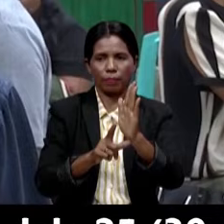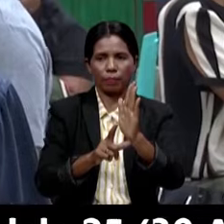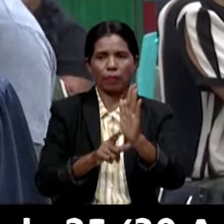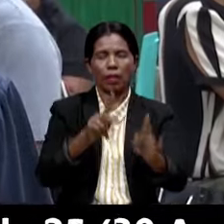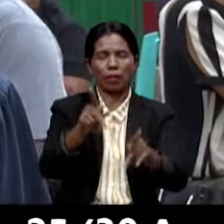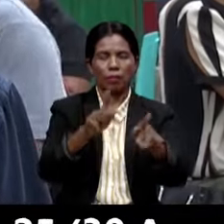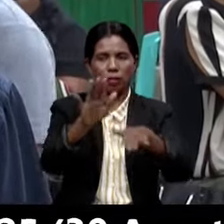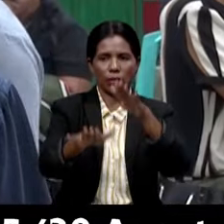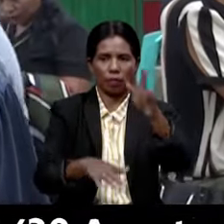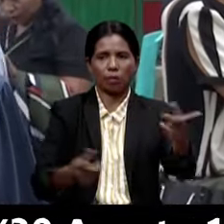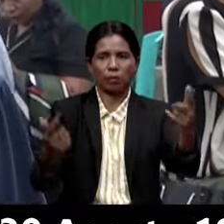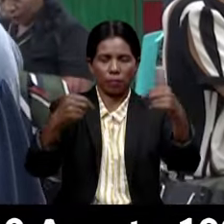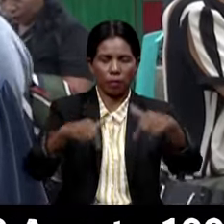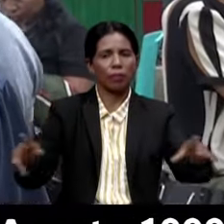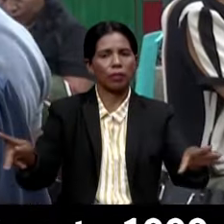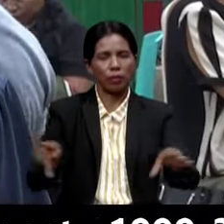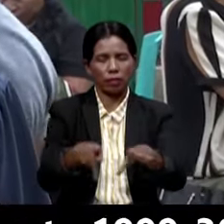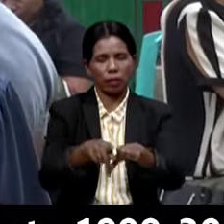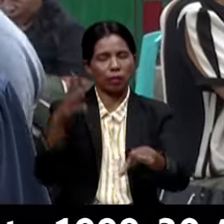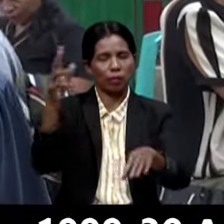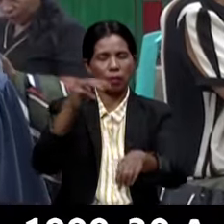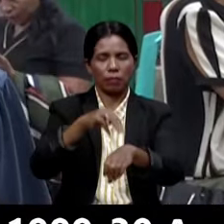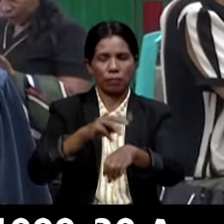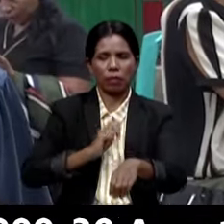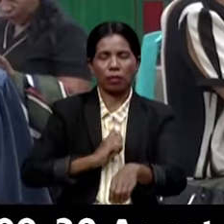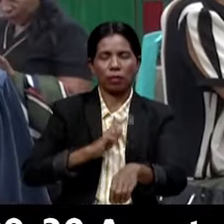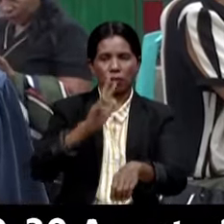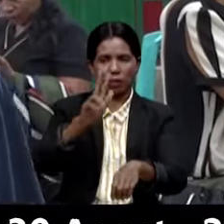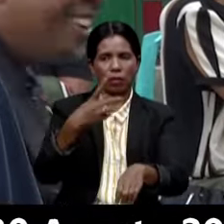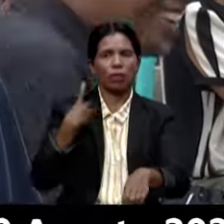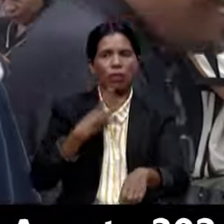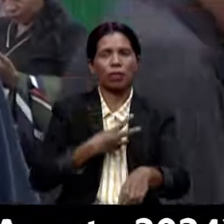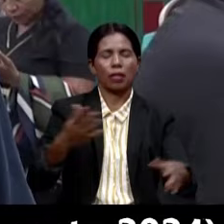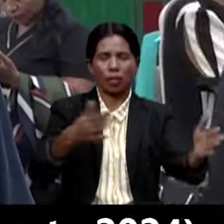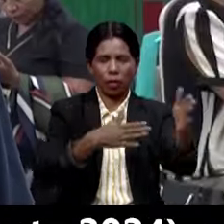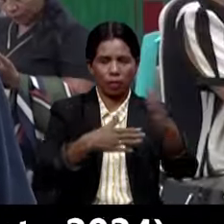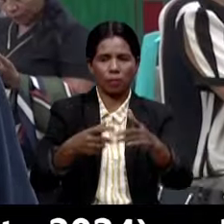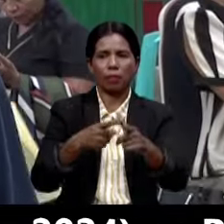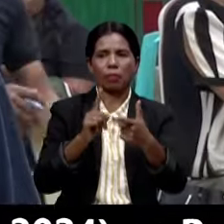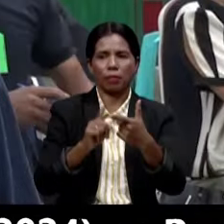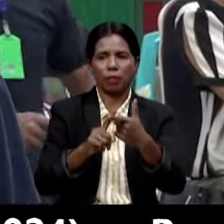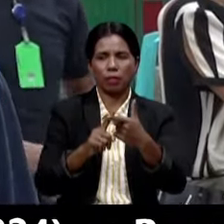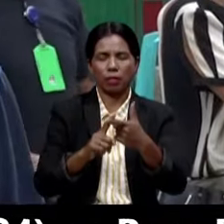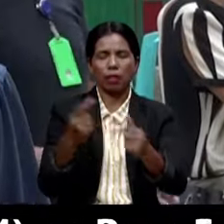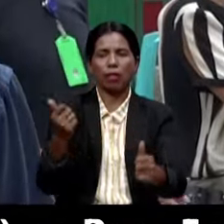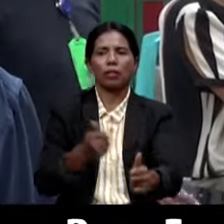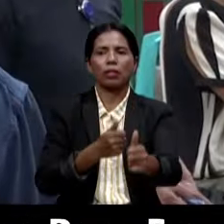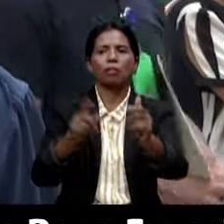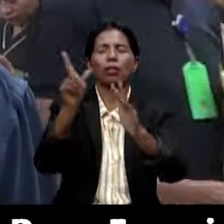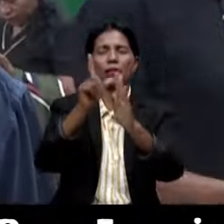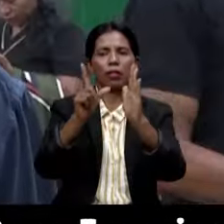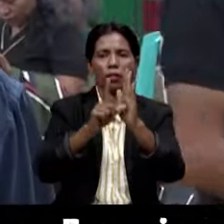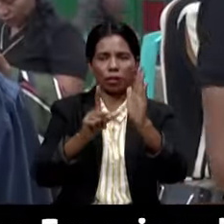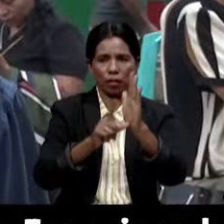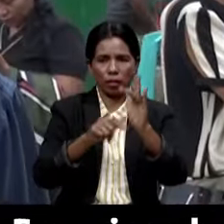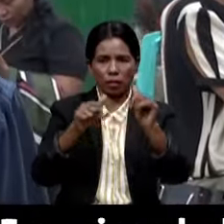peregrino sira nebe se participa iha missa e tastolo nebe a mi haliburela depois baseia ba lista ida ne mak